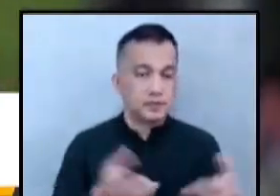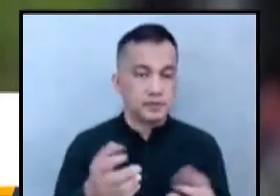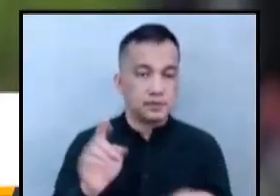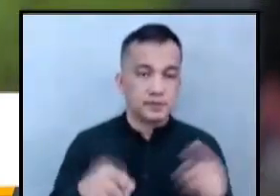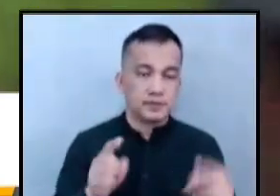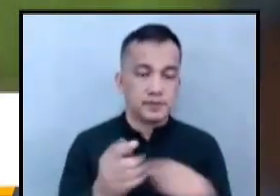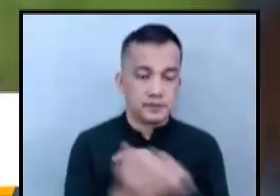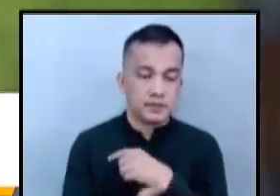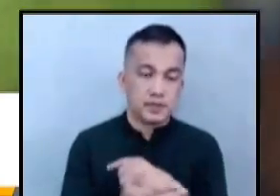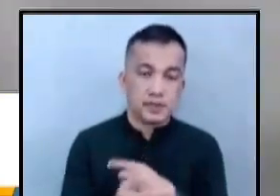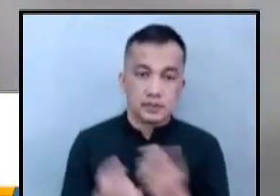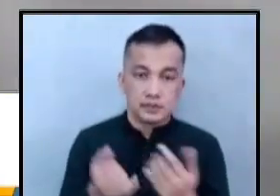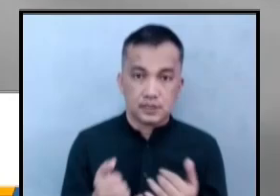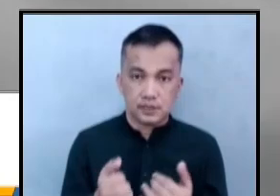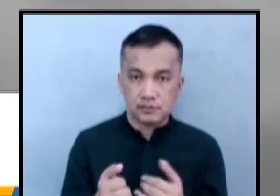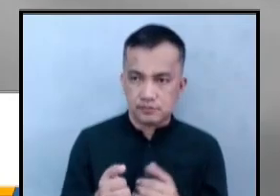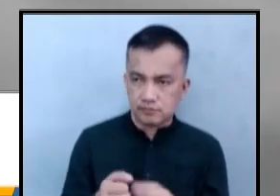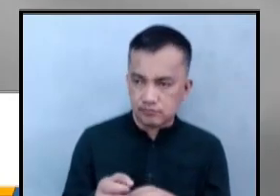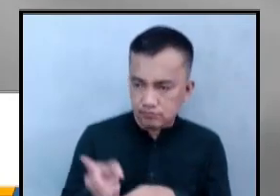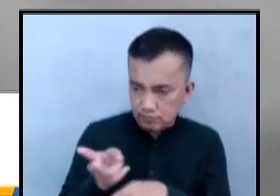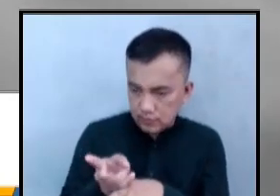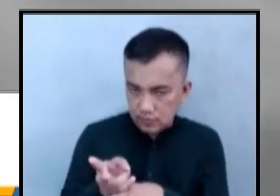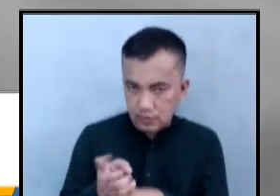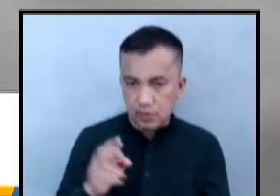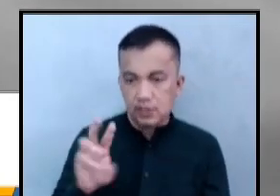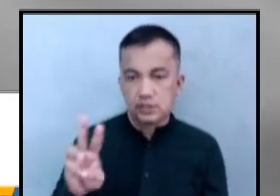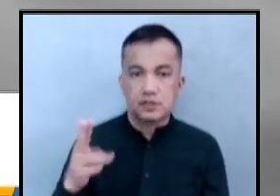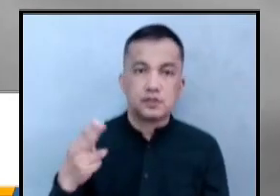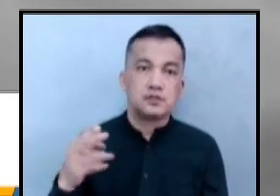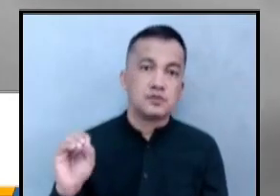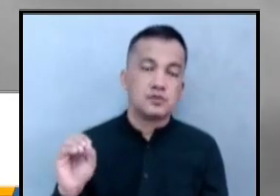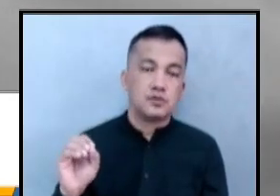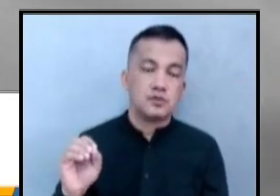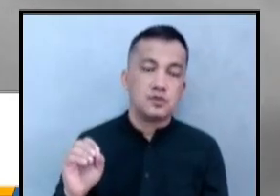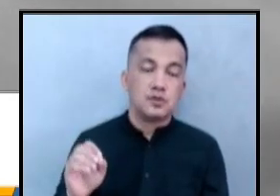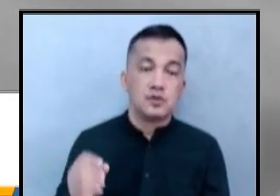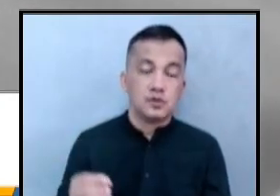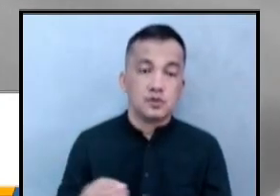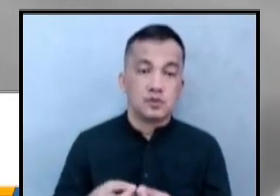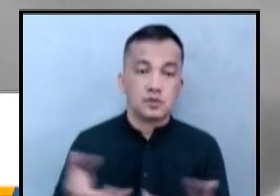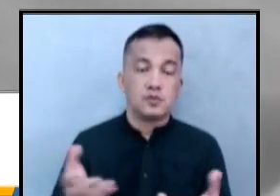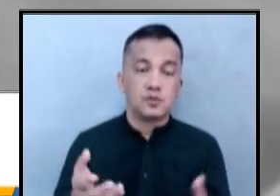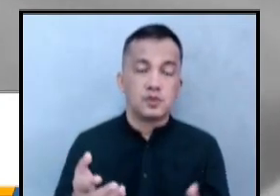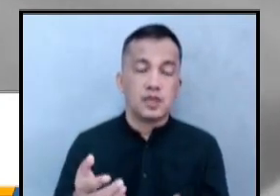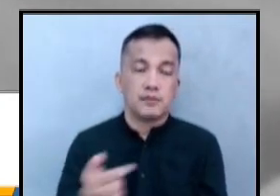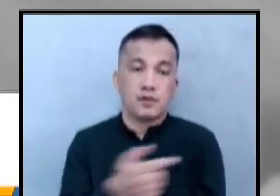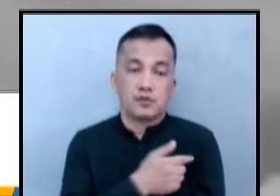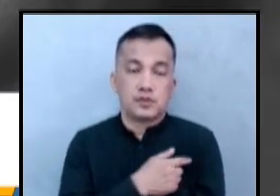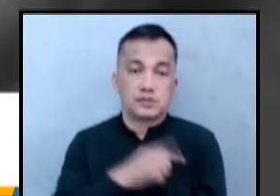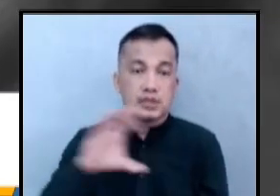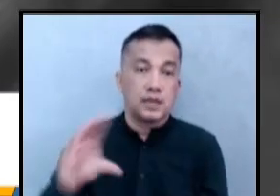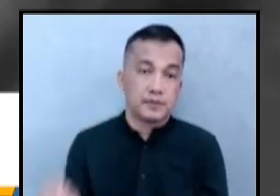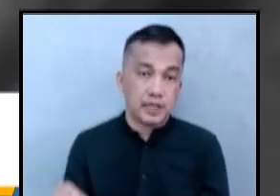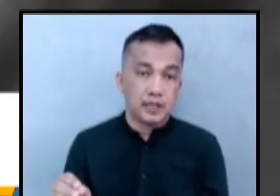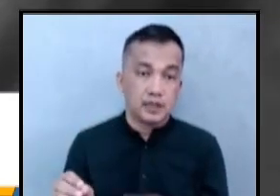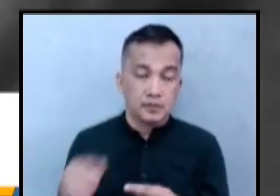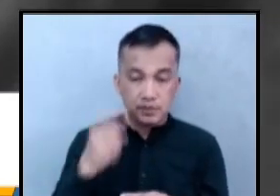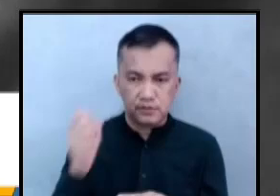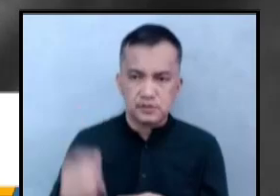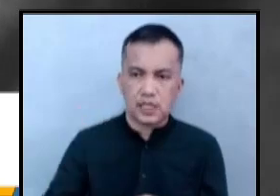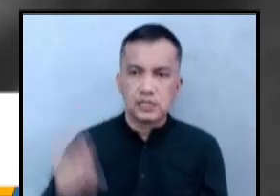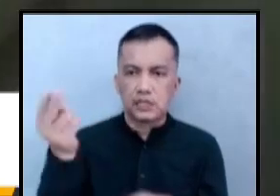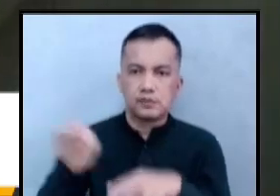ay tinututukan muna ng WHO ang pamamahagi ng bakuna sa Africa dahil sa pagtaas ng kaso ng